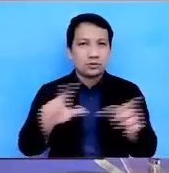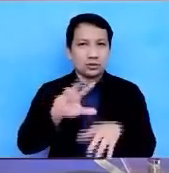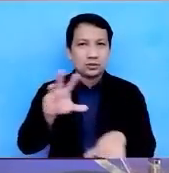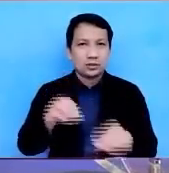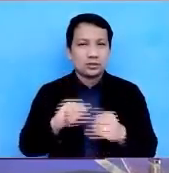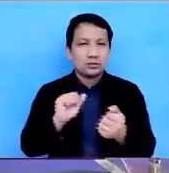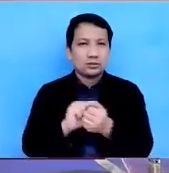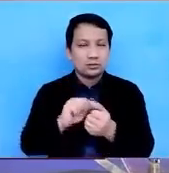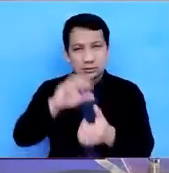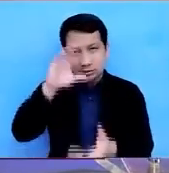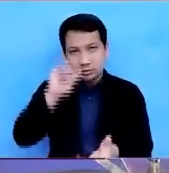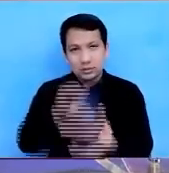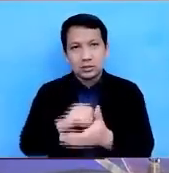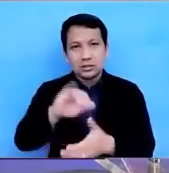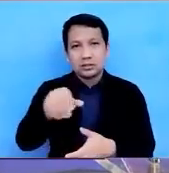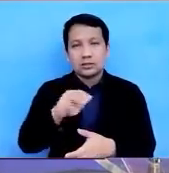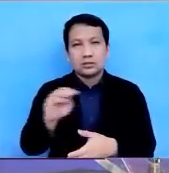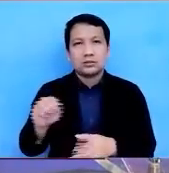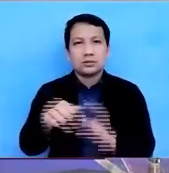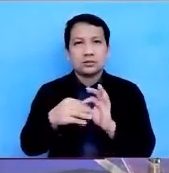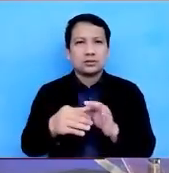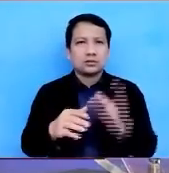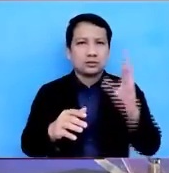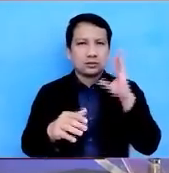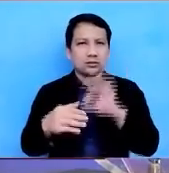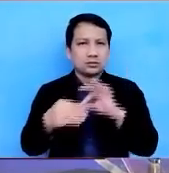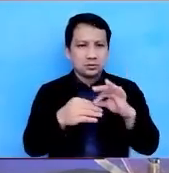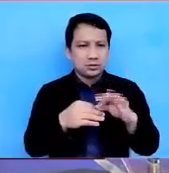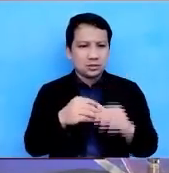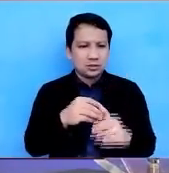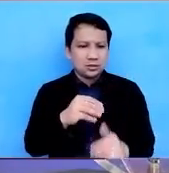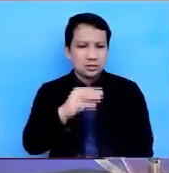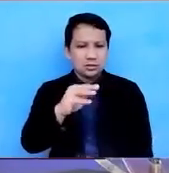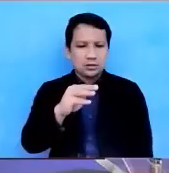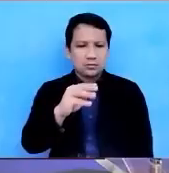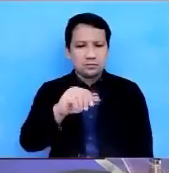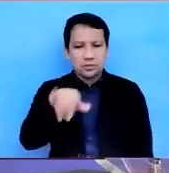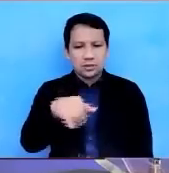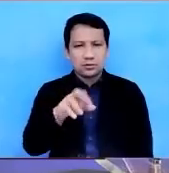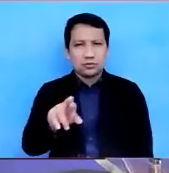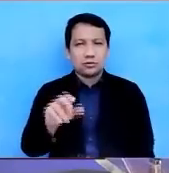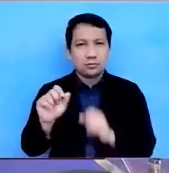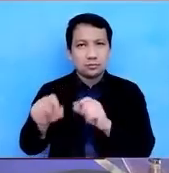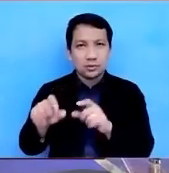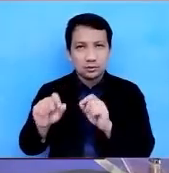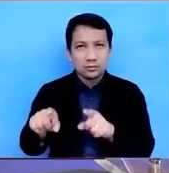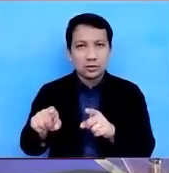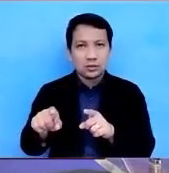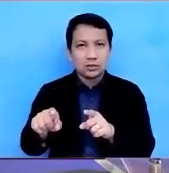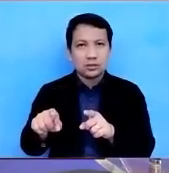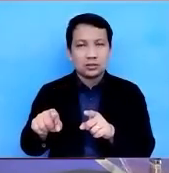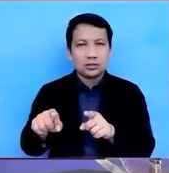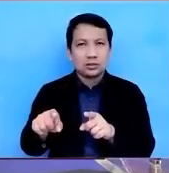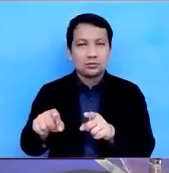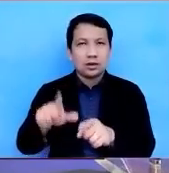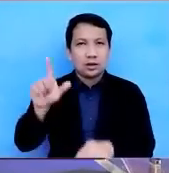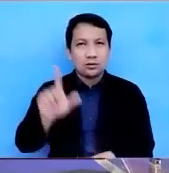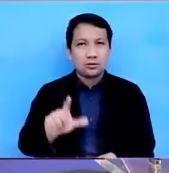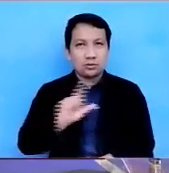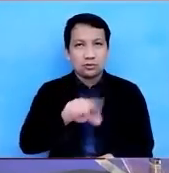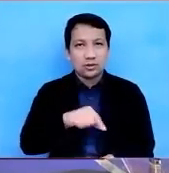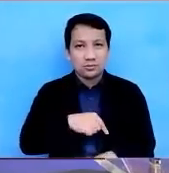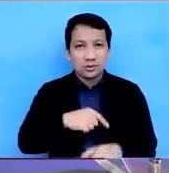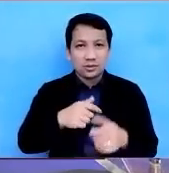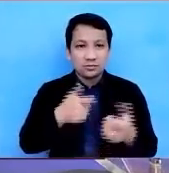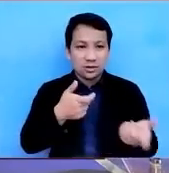kanyang asawang si Jimmy Napoles na isang dating major sa Philippine Marines sa pagbenta ng mga diamonoy substandard na Kevlar helmets sa mga